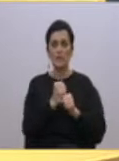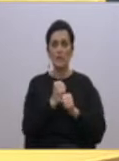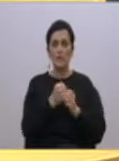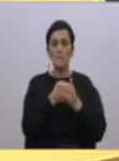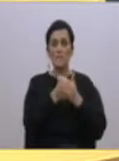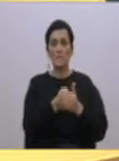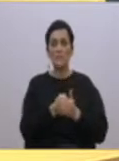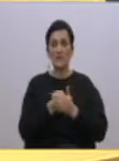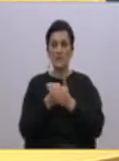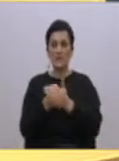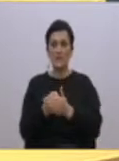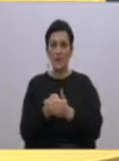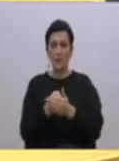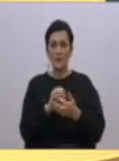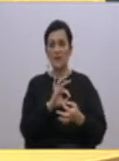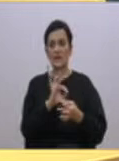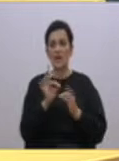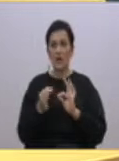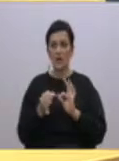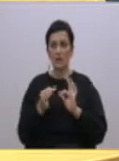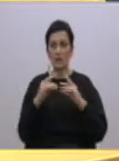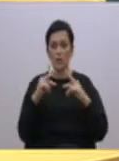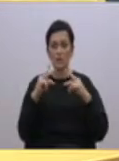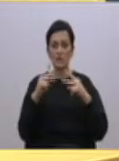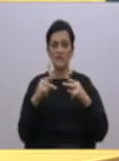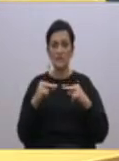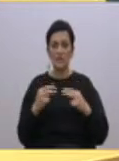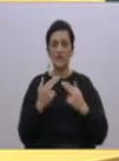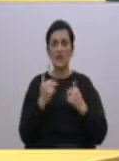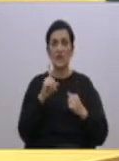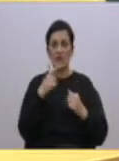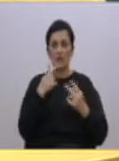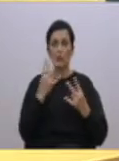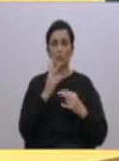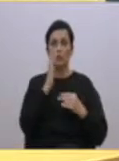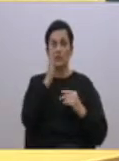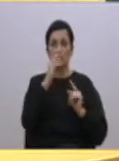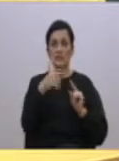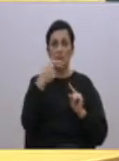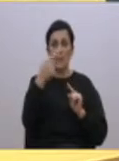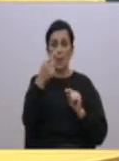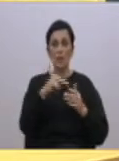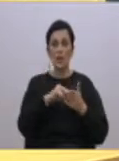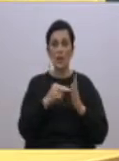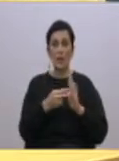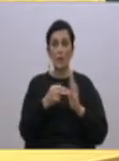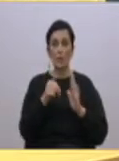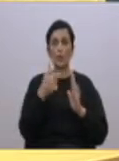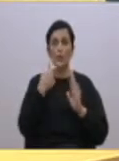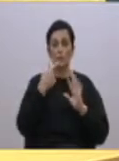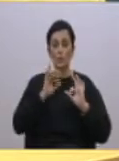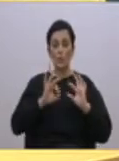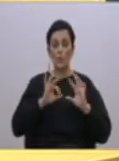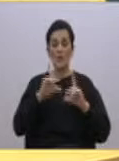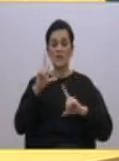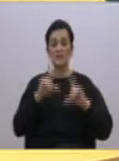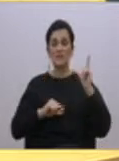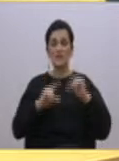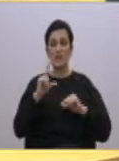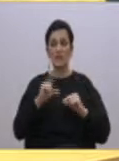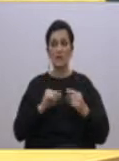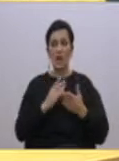მიღწევები, გარკვეული ცვლილებები და რა თქმა უნდა სამომავლო გეგმები. Როგორც მოგიხსენება, საქსტატი